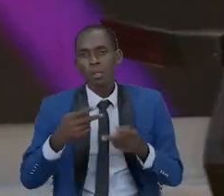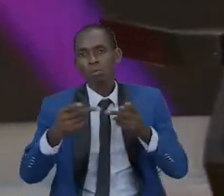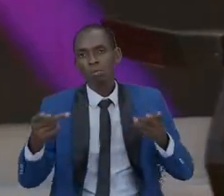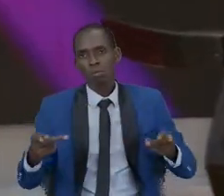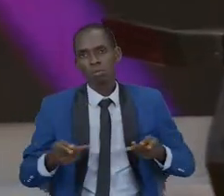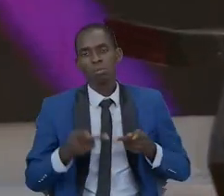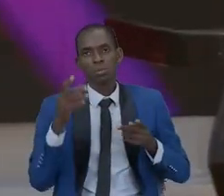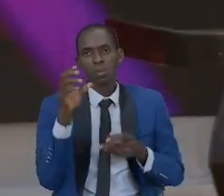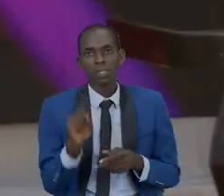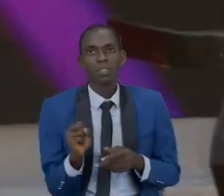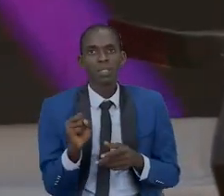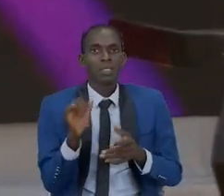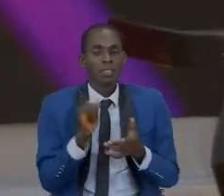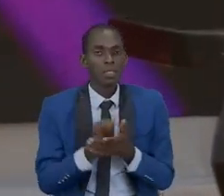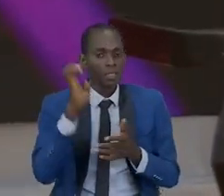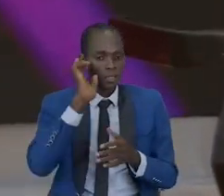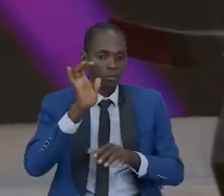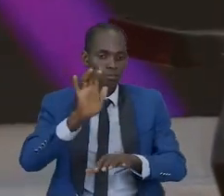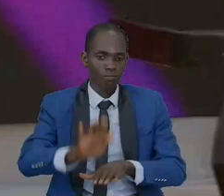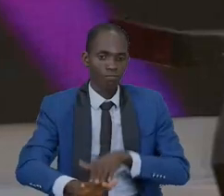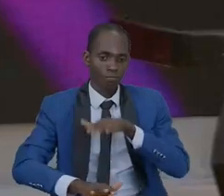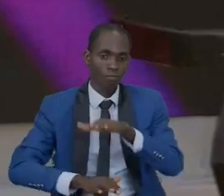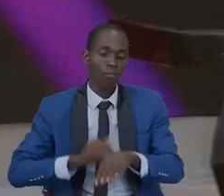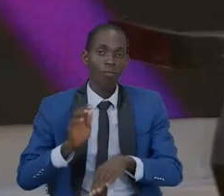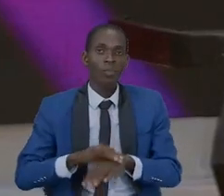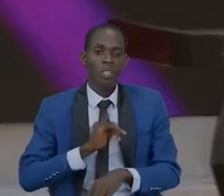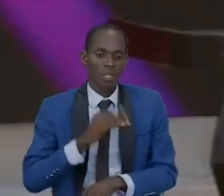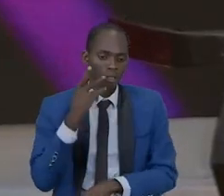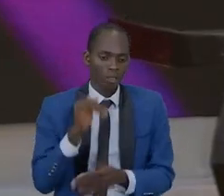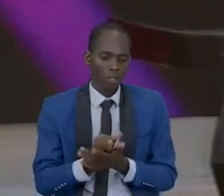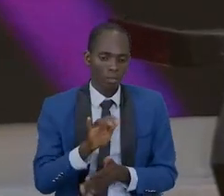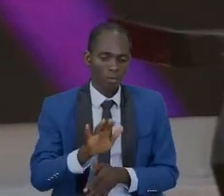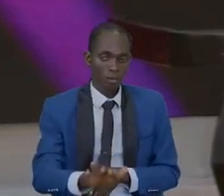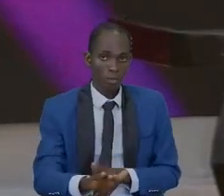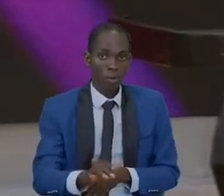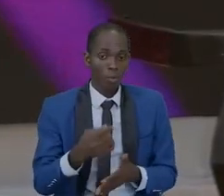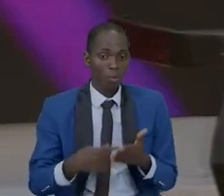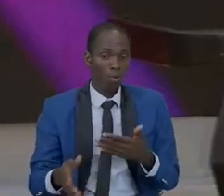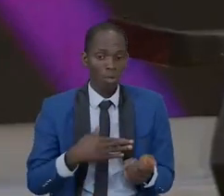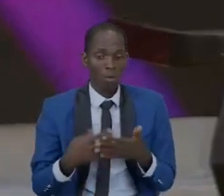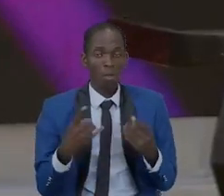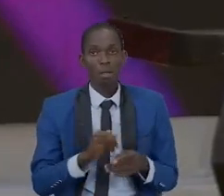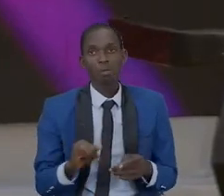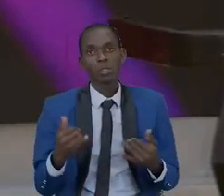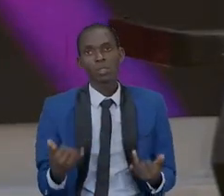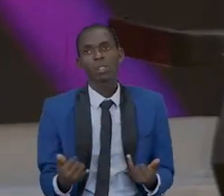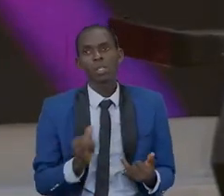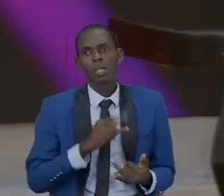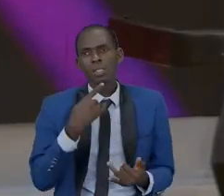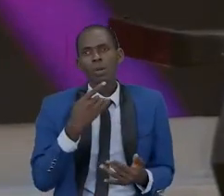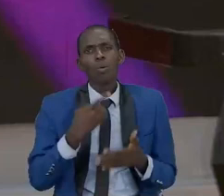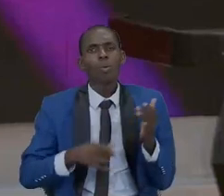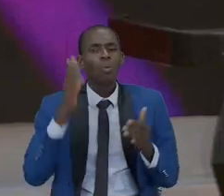les endroits où il met ses pieds c'est pas et je vois c'est pas peu importe ce qui se passe maintenant je dis qu'est-ce que